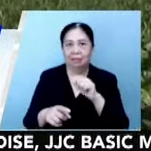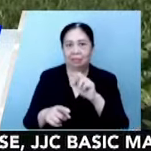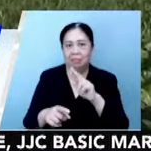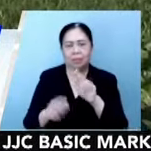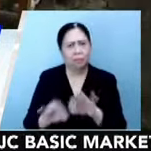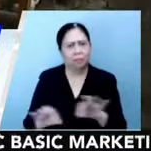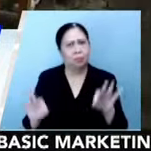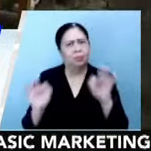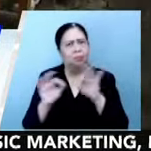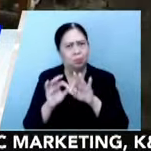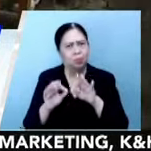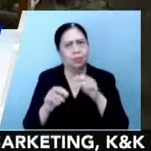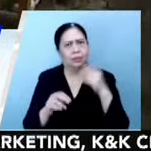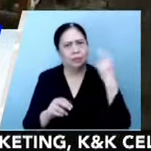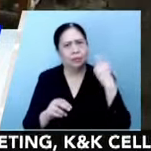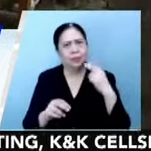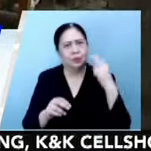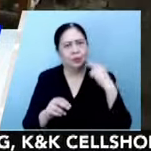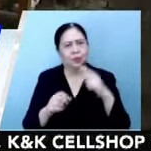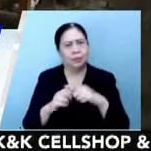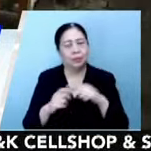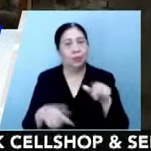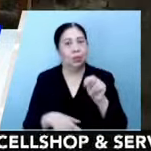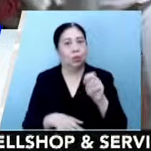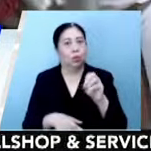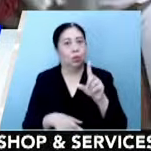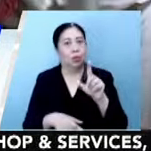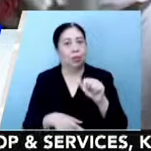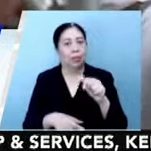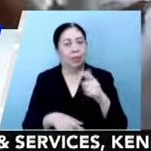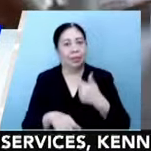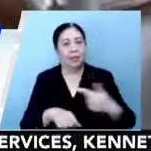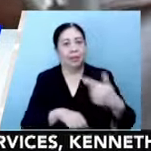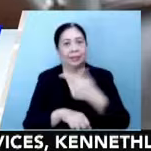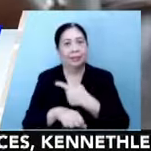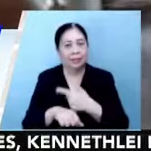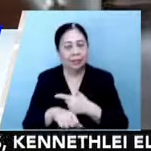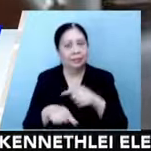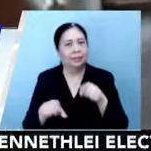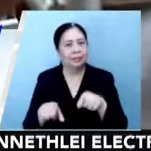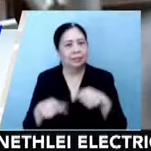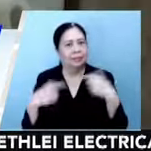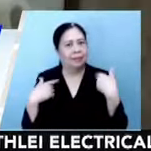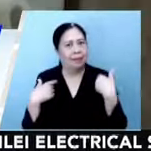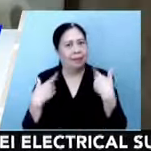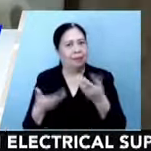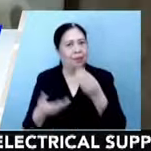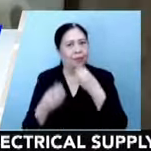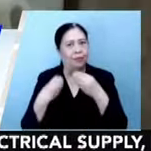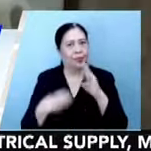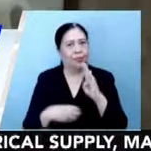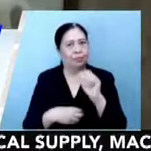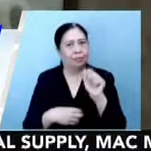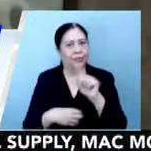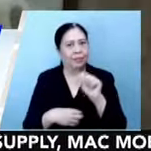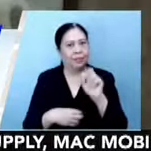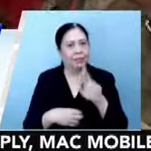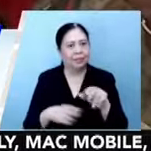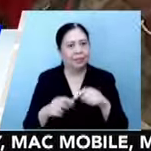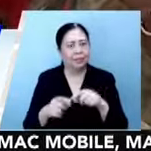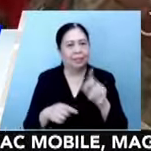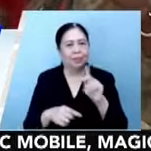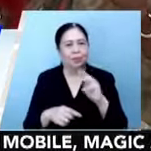ng kasaysayan. Sa Noli Metangere Garden ito, hindi rin nagpahuli ang food bazaar ng grupong Kilometro